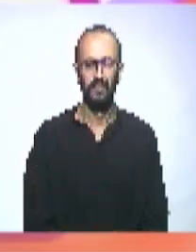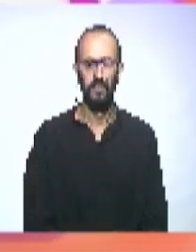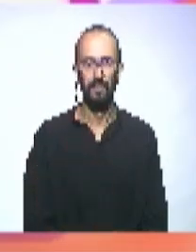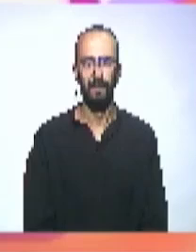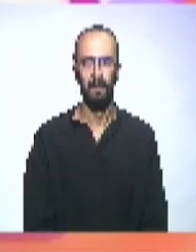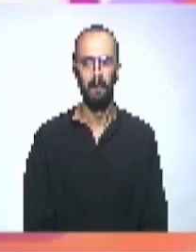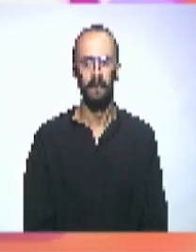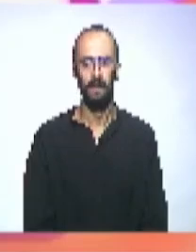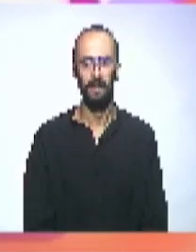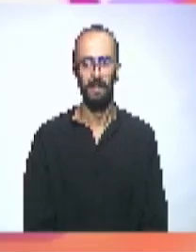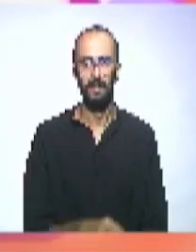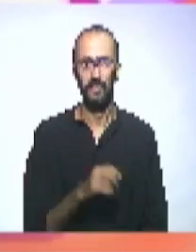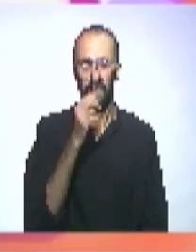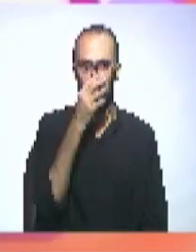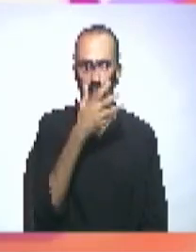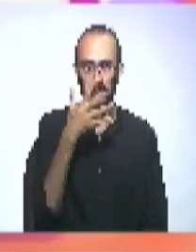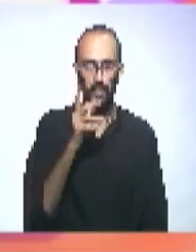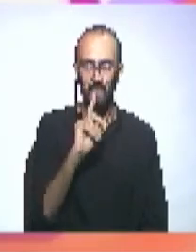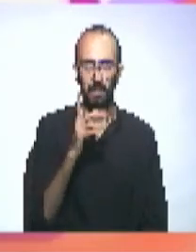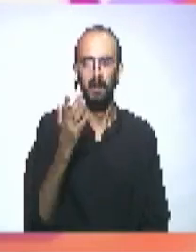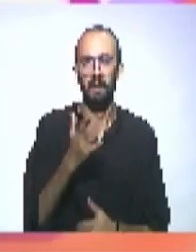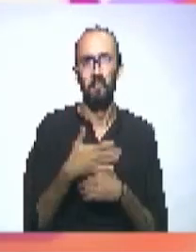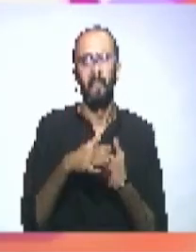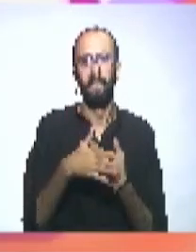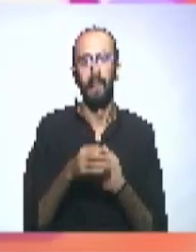بقى احنا مش هنحط فانيليا كتير لان احنا هنحط قرفه.